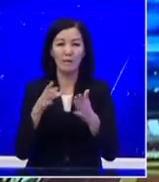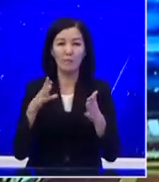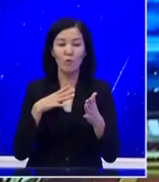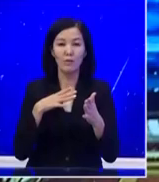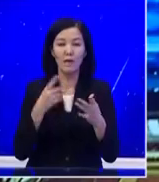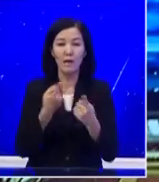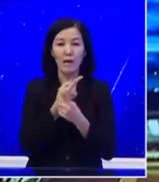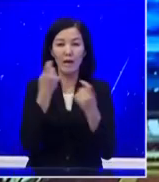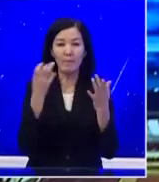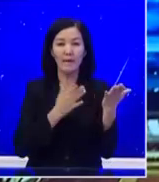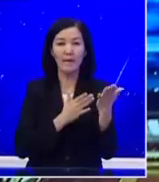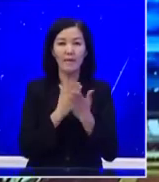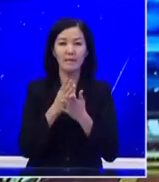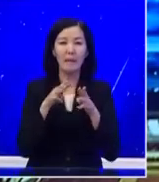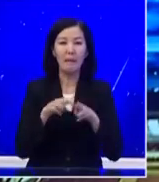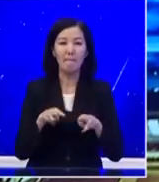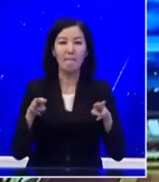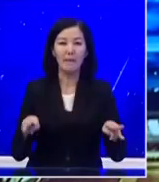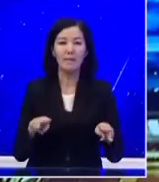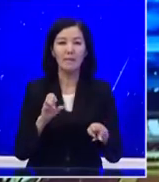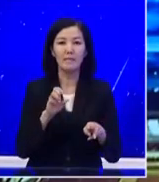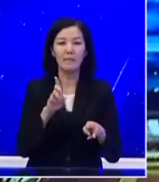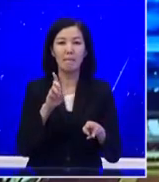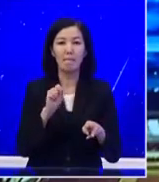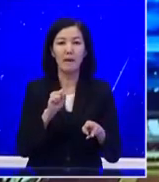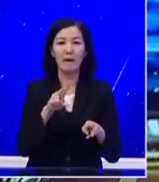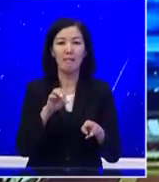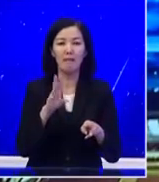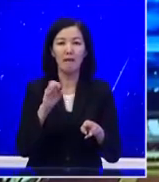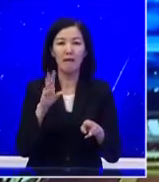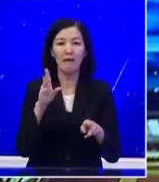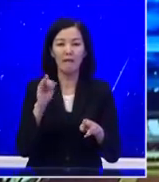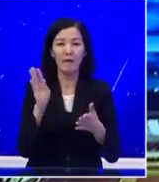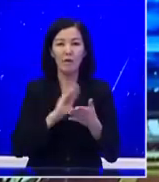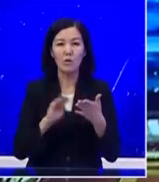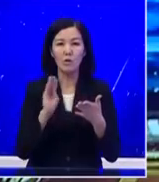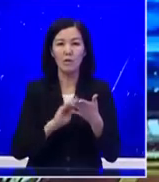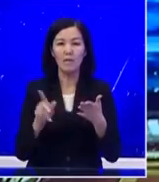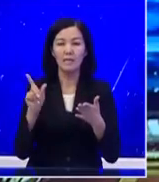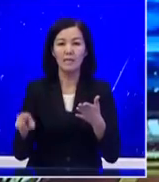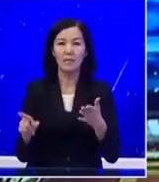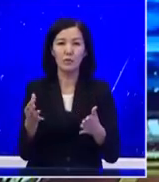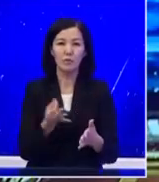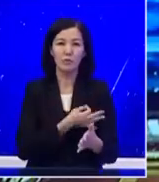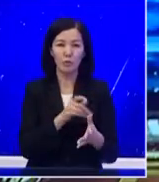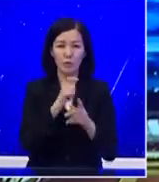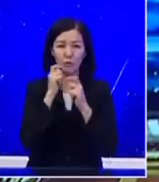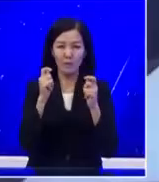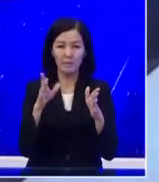күніне орай министр Аида Балаева бірқатар журналистке ақпарат саласының үздігі төсбелгісін табыстады.